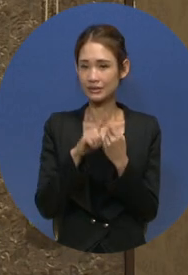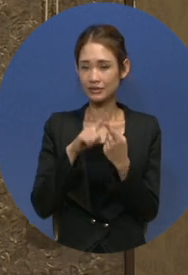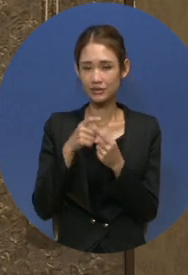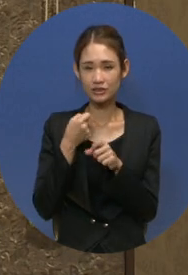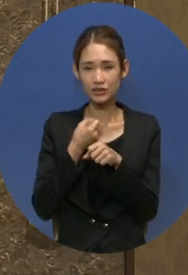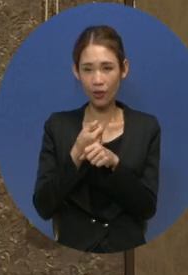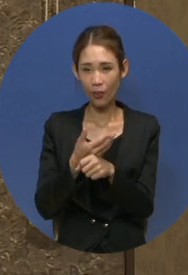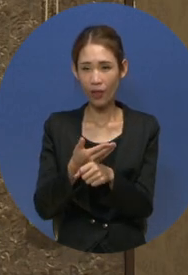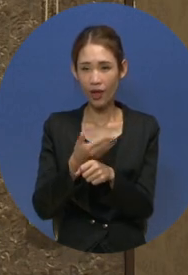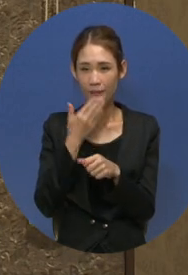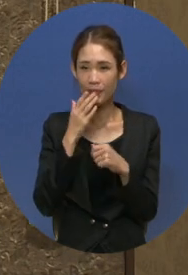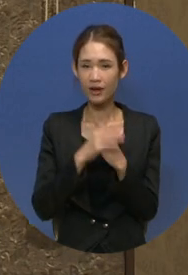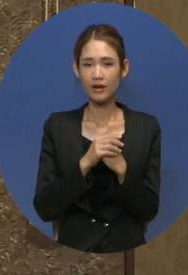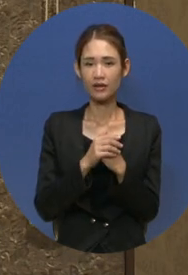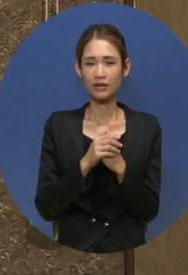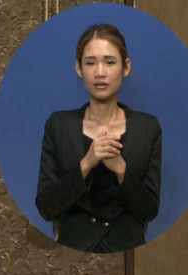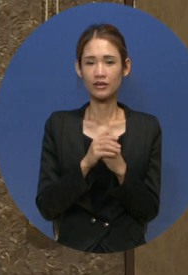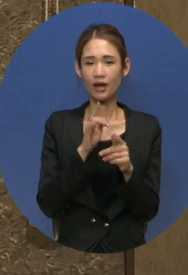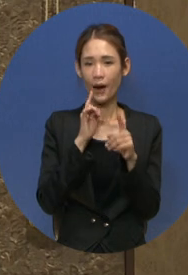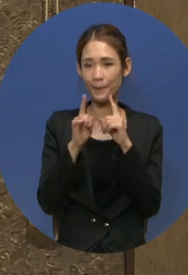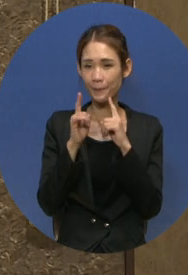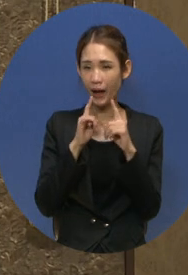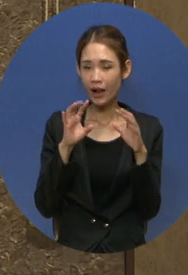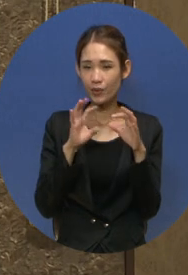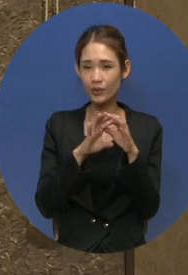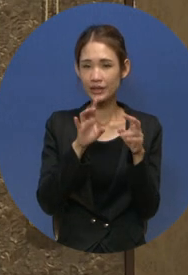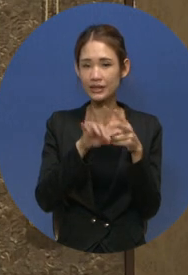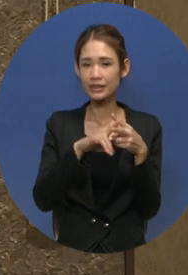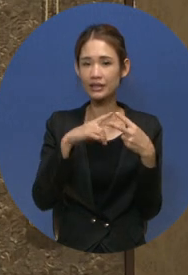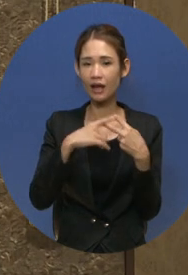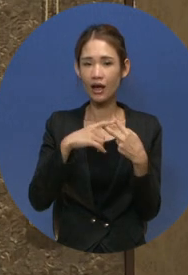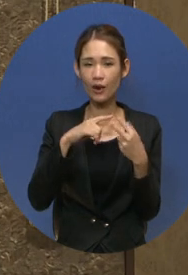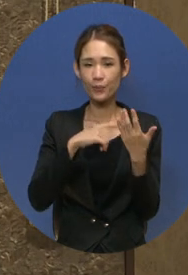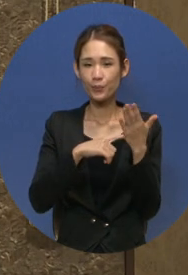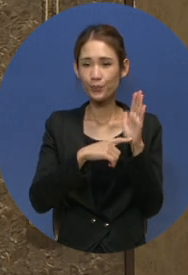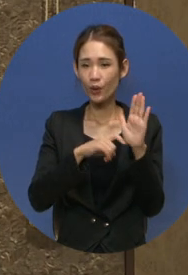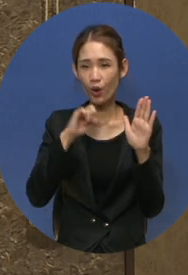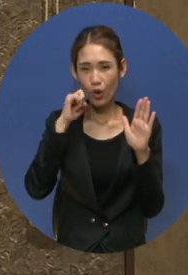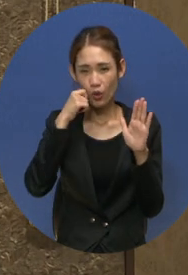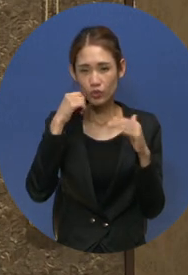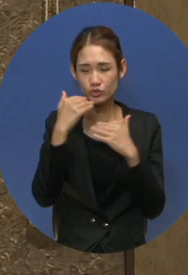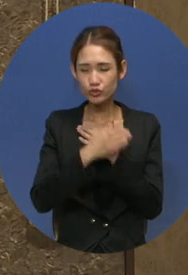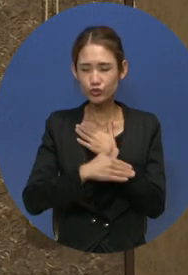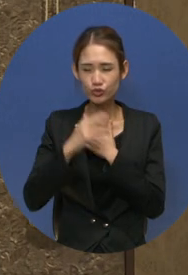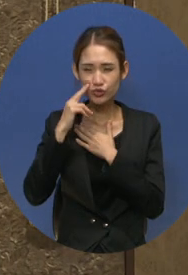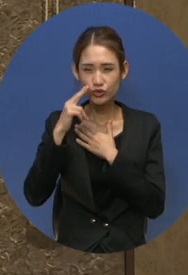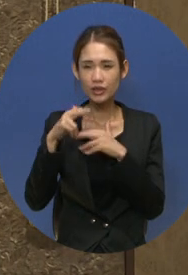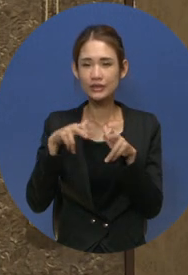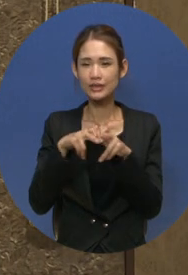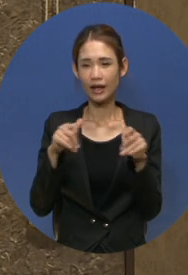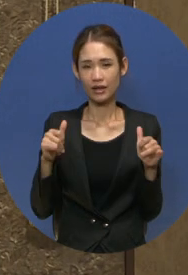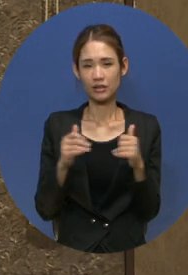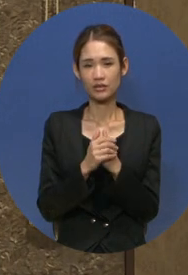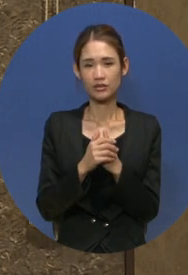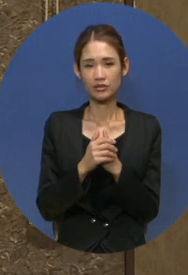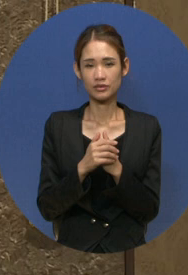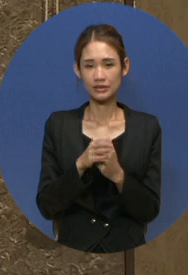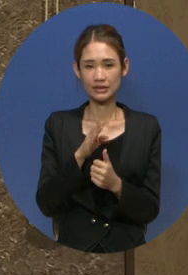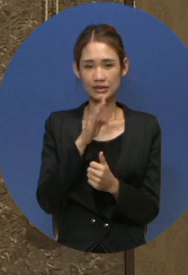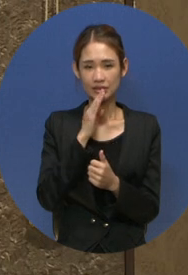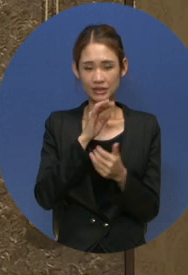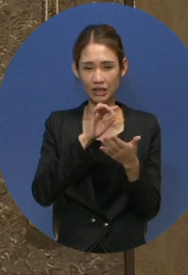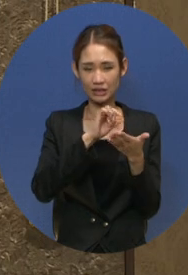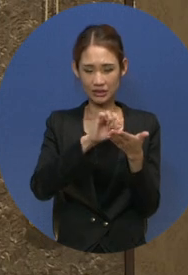네. 그거거든요. 그래서 말로써 이해하고 표현하기 어려운 그 중증장애인 분들이라든가 아니면 진짜 이렇게